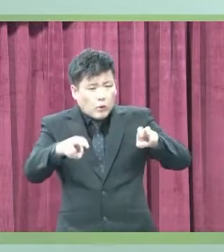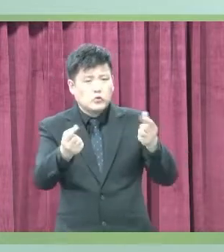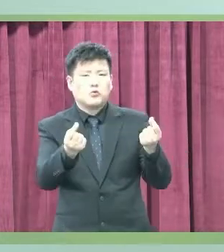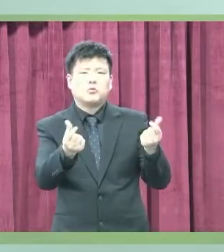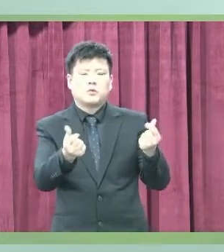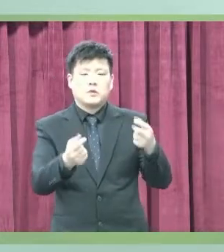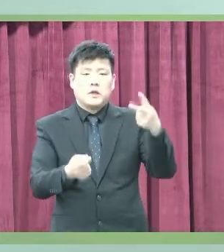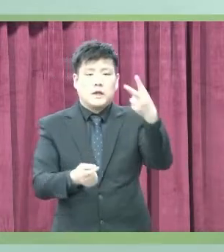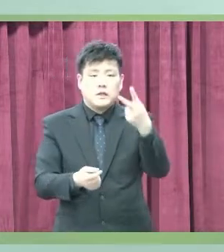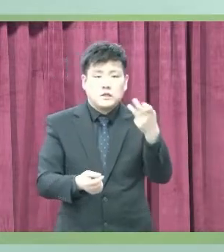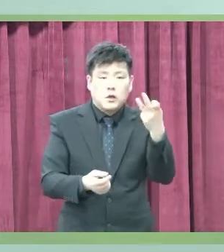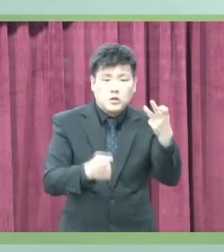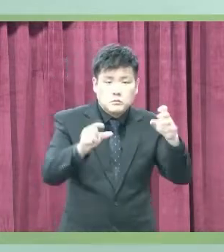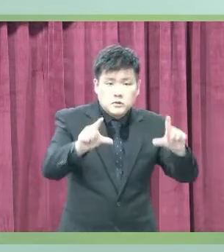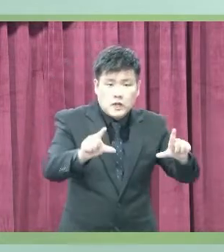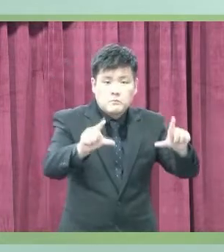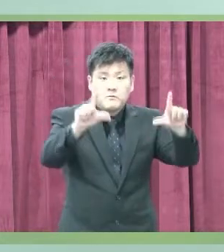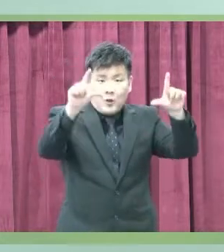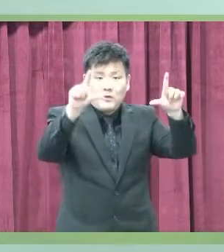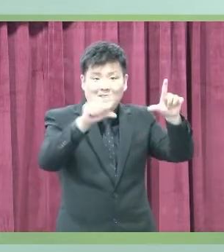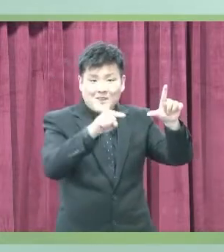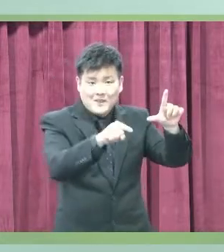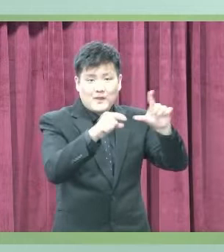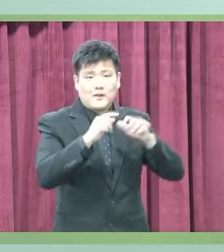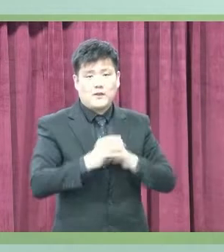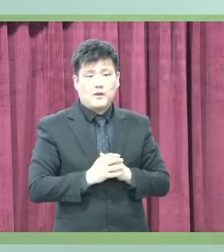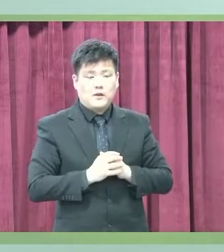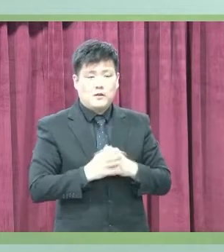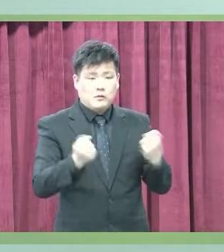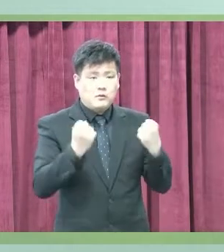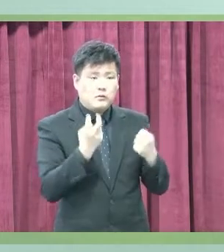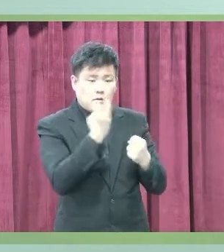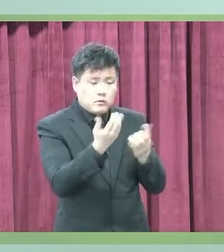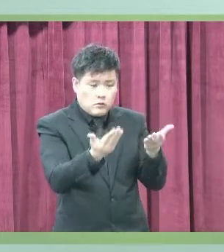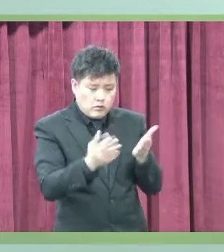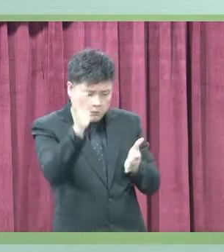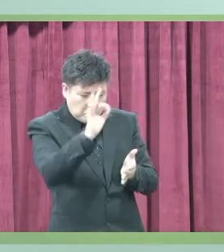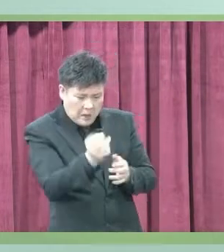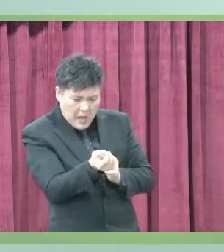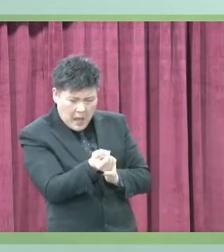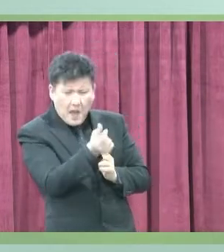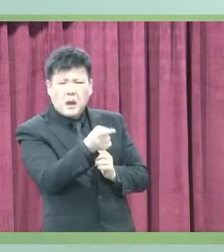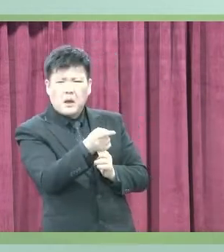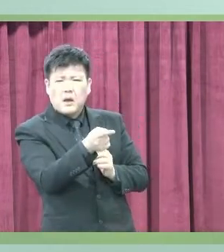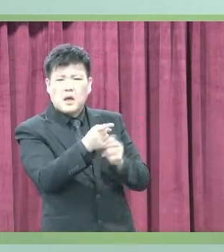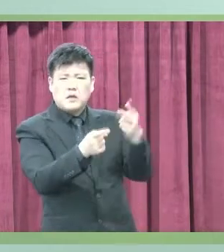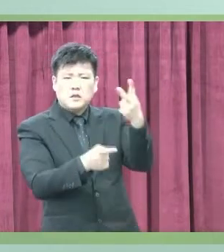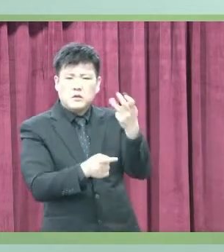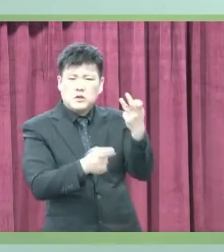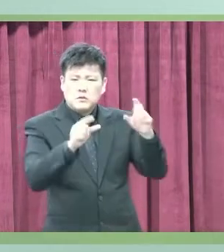특히 2013년에 이렇게 그 수검률이 낮은 것을 보이고 있습니다. 이는 아무래도 이때